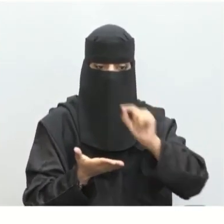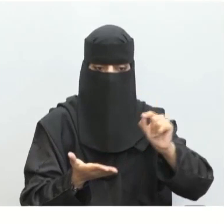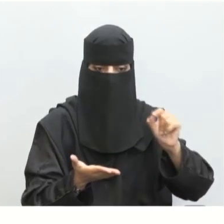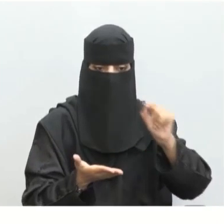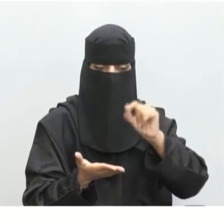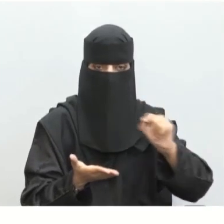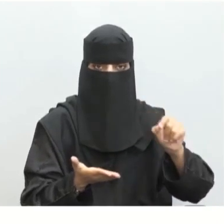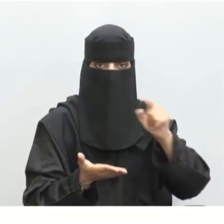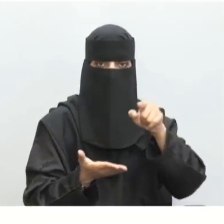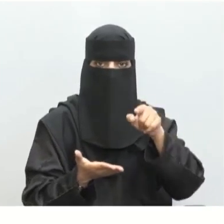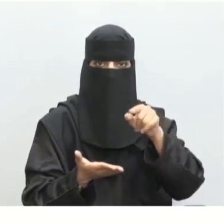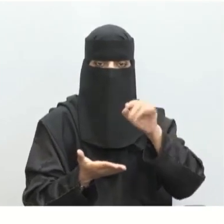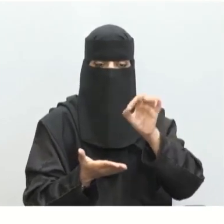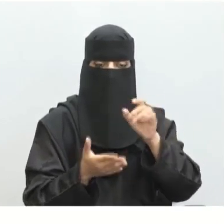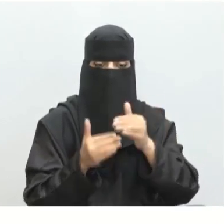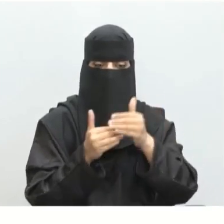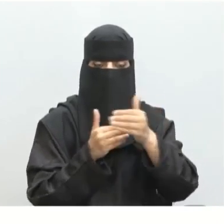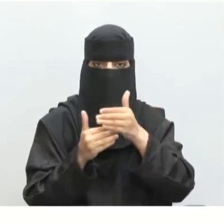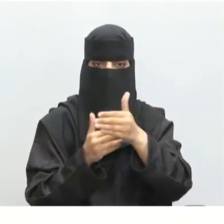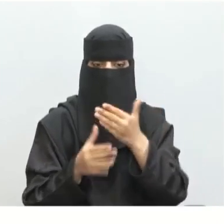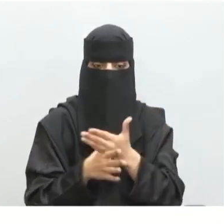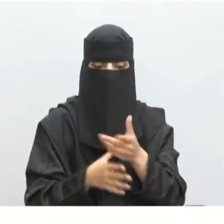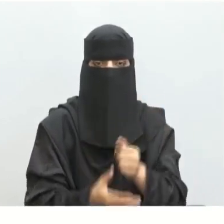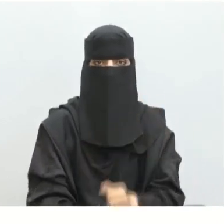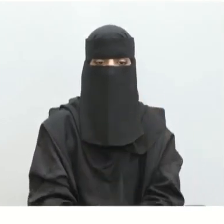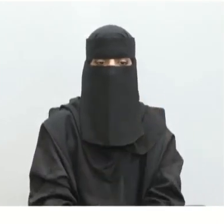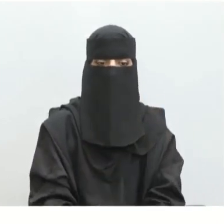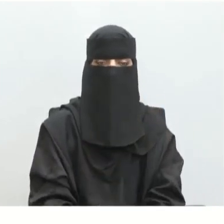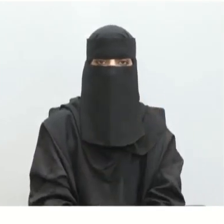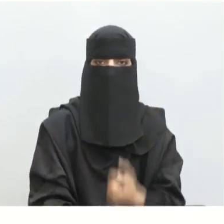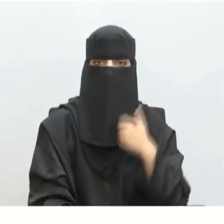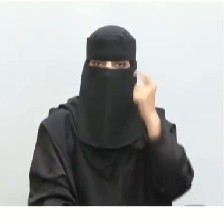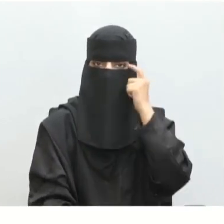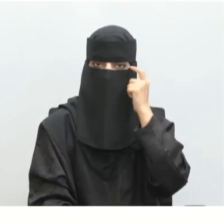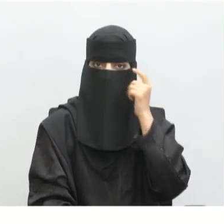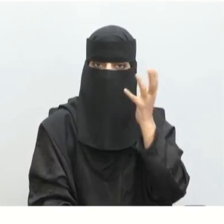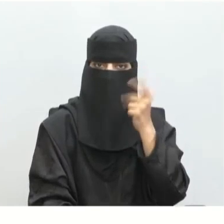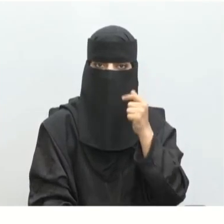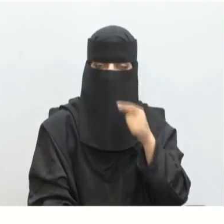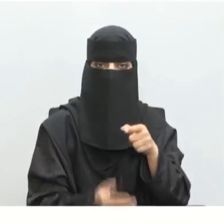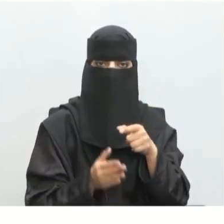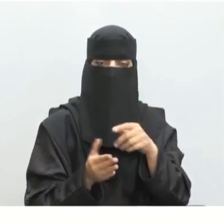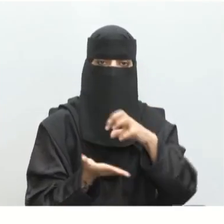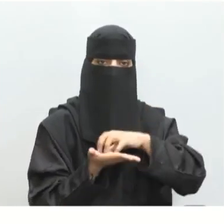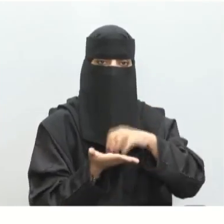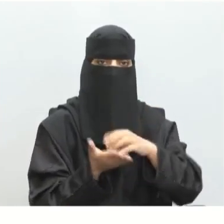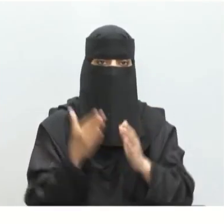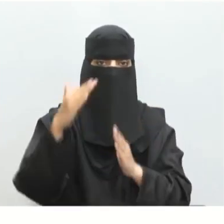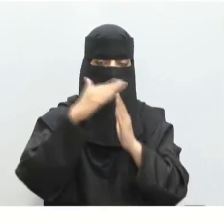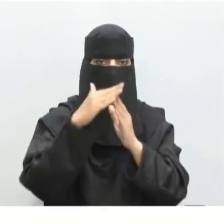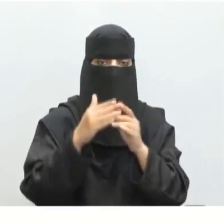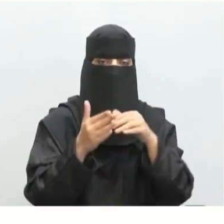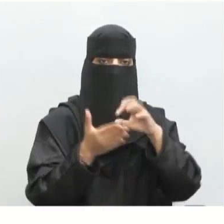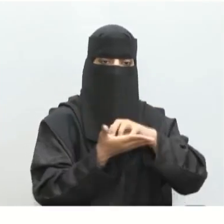الكنتور فيها متباعده فنعرف درجه المناطق المرتفعه والمنخفضه من خلال